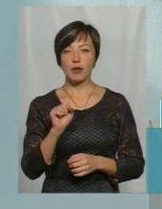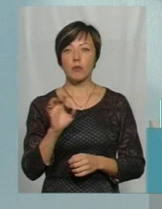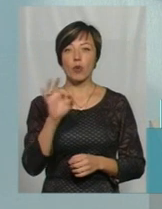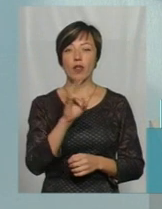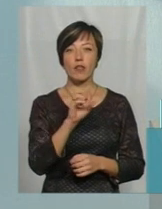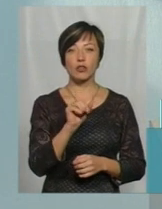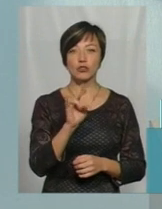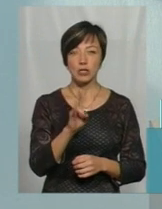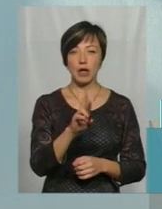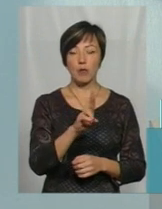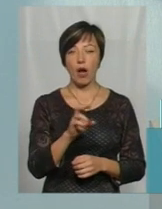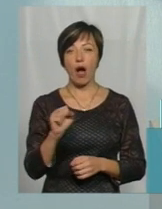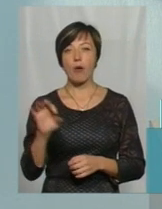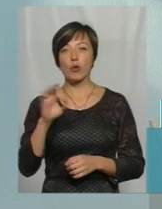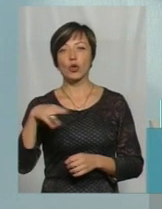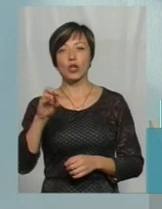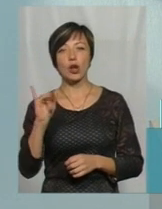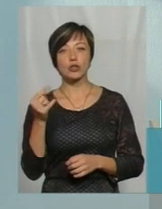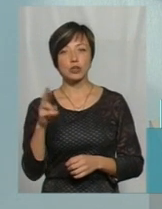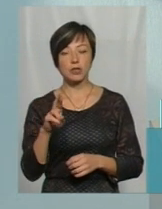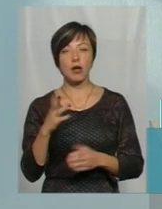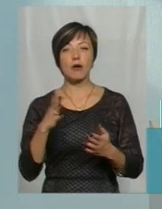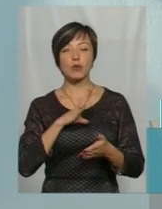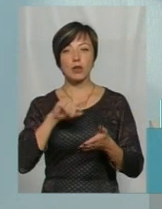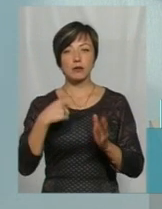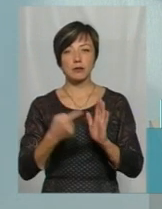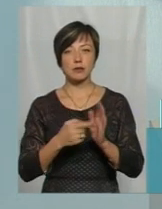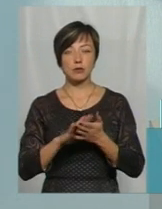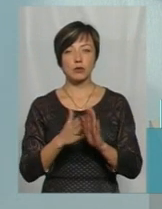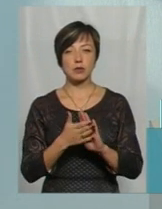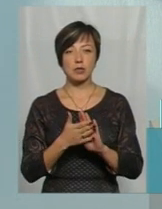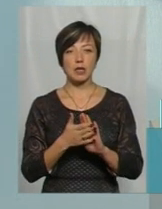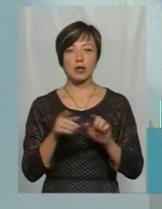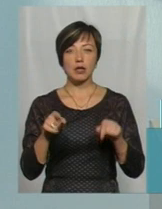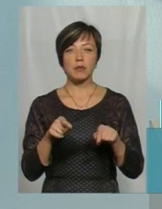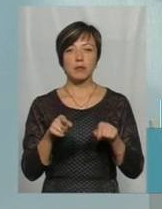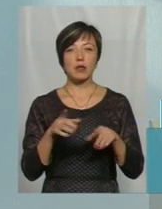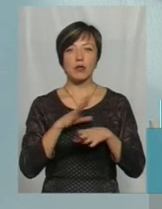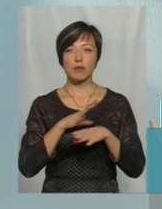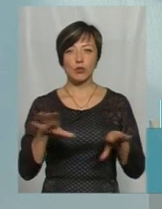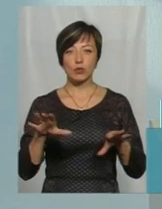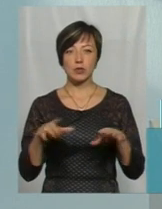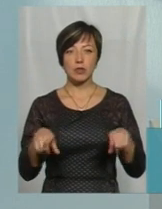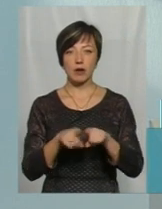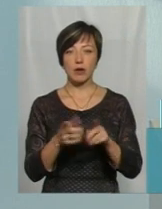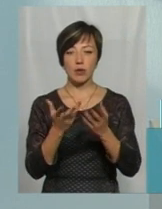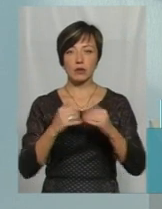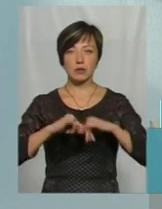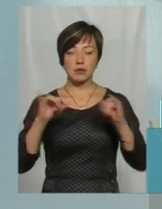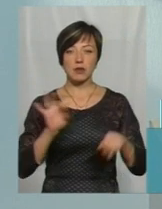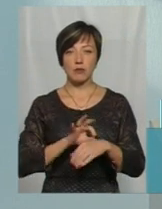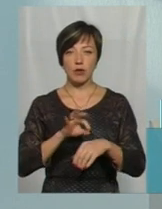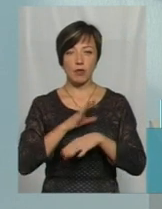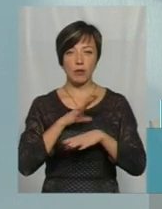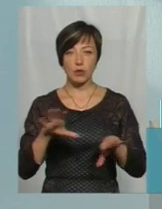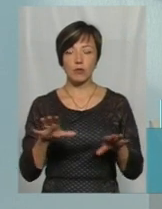про Нетішин і Ярмолинці, а стосовно Деражні, яка там була ситуація? Там ситуація, там не був такий по кількості захворілих